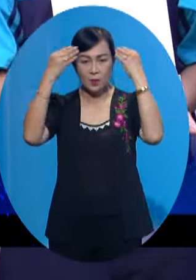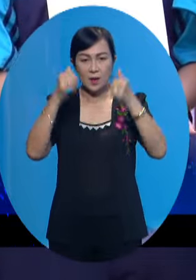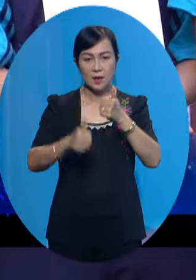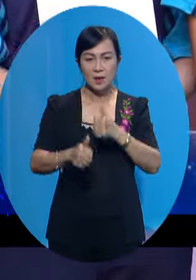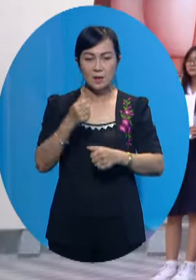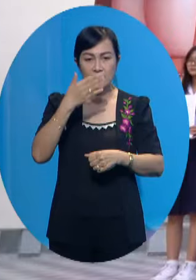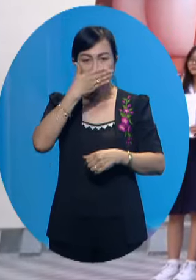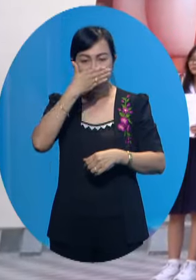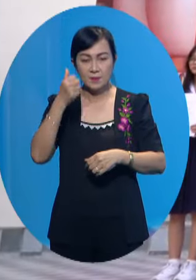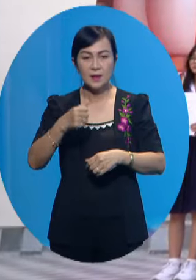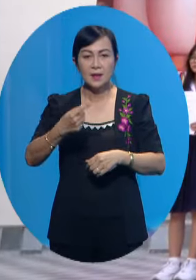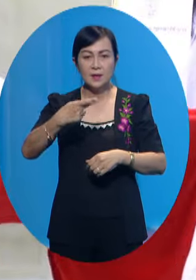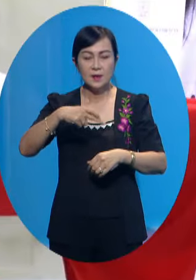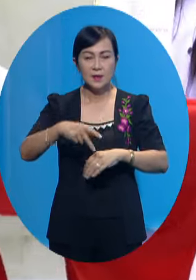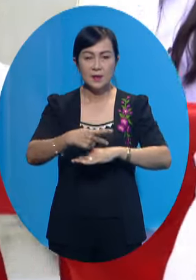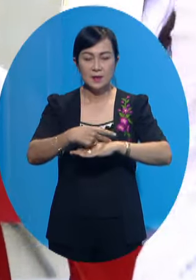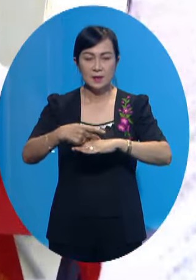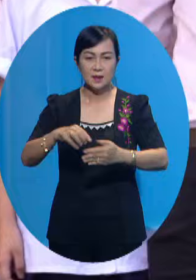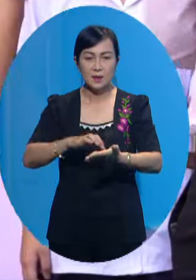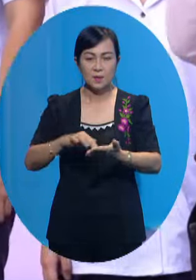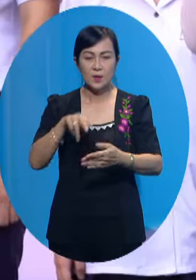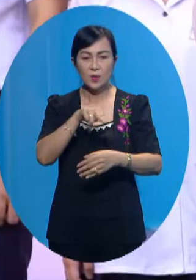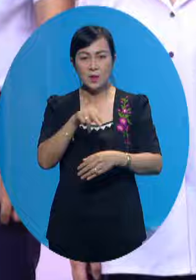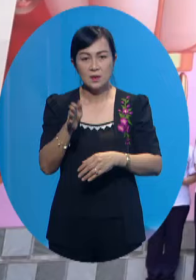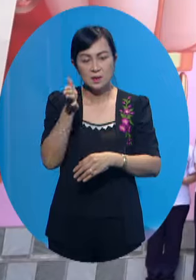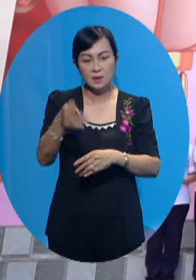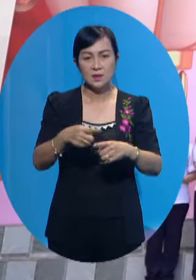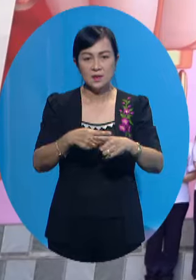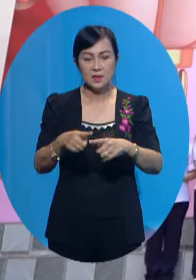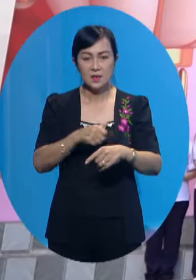đặc biệt rèn luyện kỹ năng công nghệ và năng lực ngoại ngữ để hướng đến giá trị công dân toàn cầu.